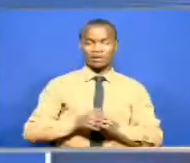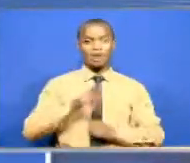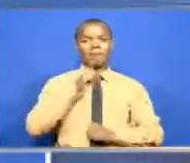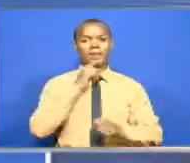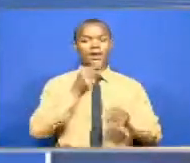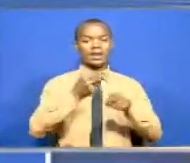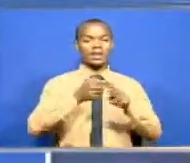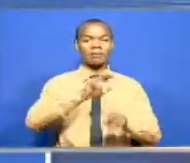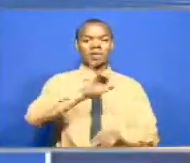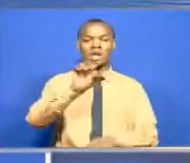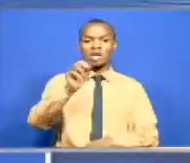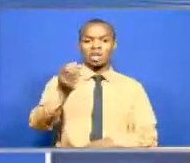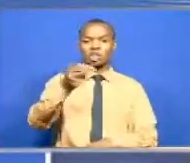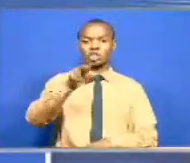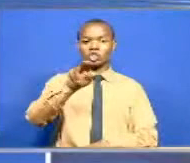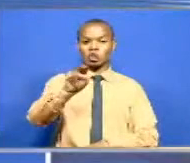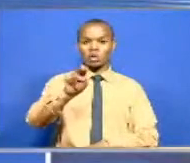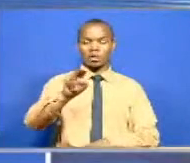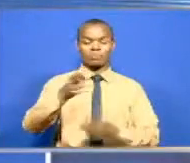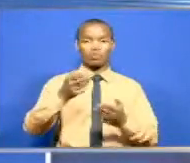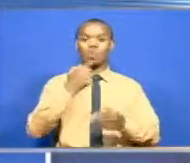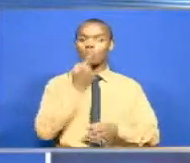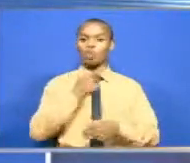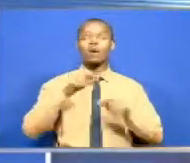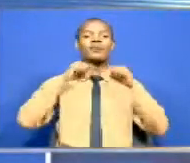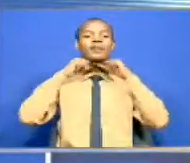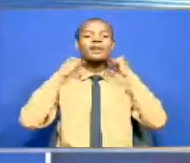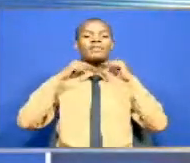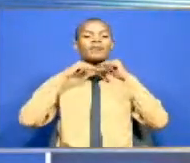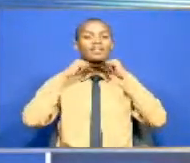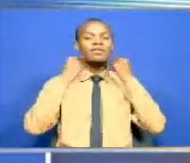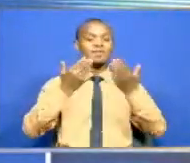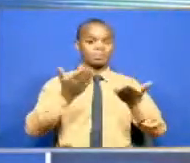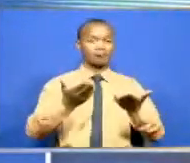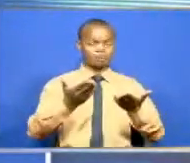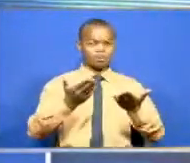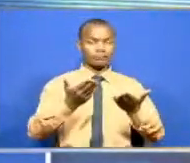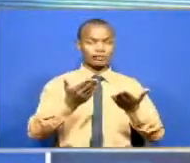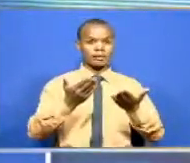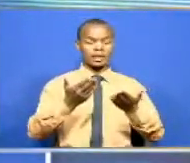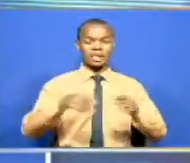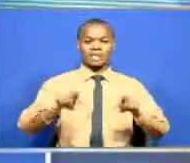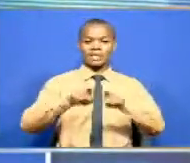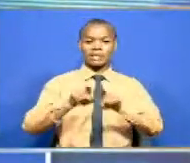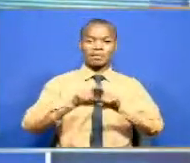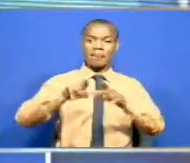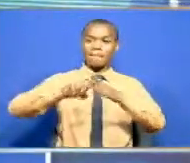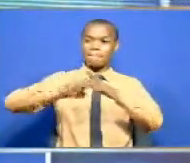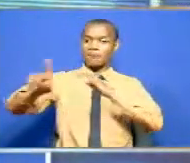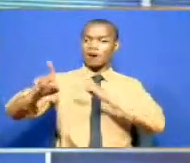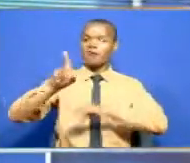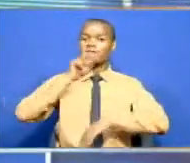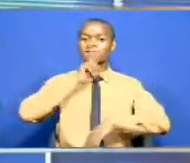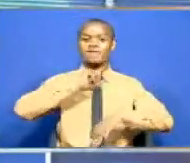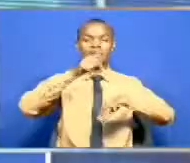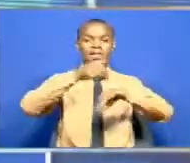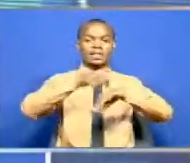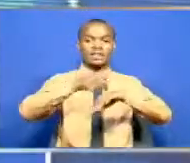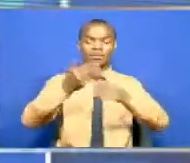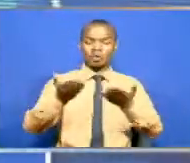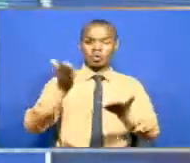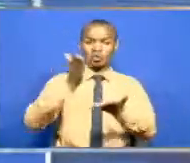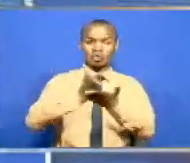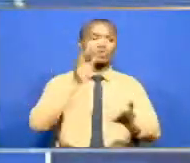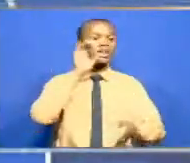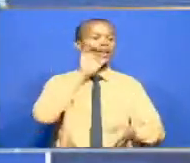John Gichira, ambaye ni kasisi mkuu kwenye dhehebu la Akorino, anatuhumiwa kutoweka baada ya shangaziye wasichana hao kuwaarifu